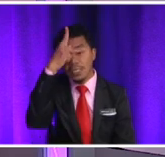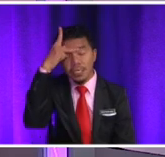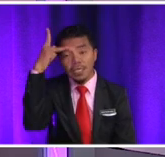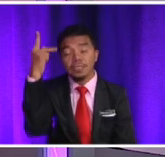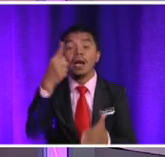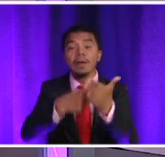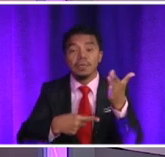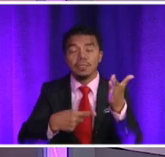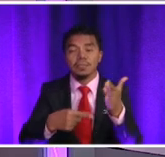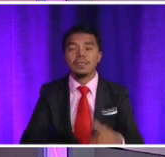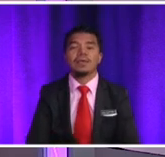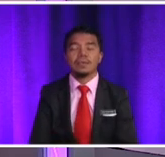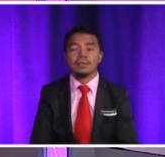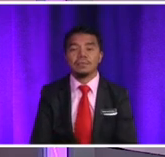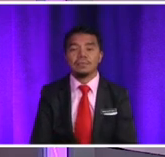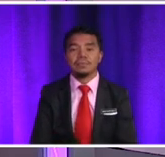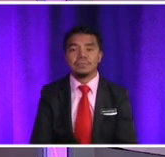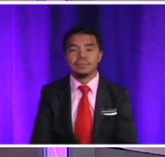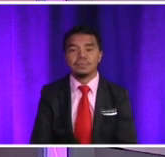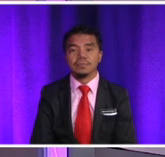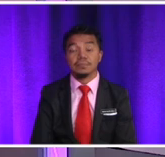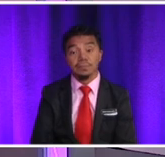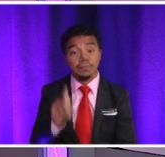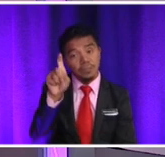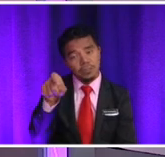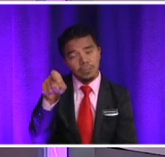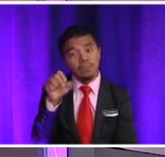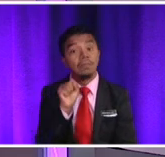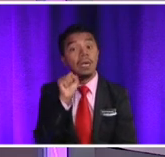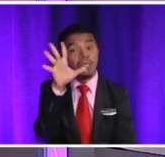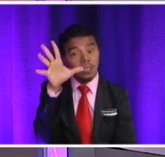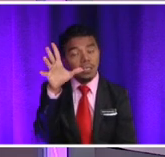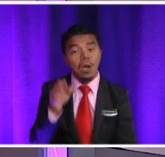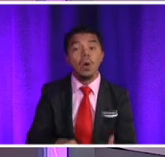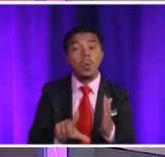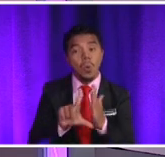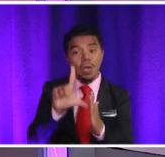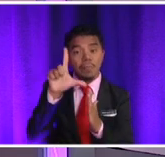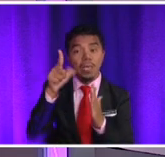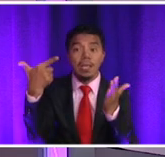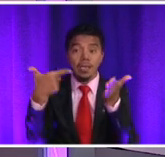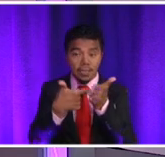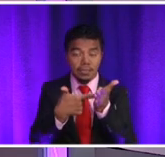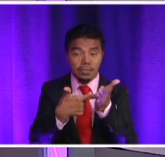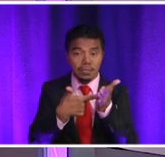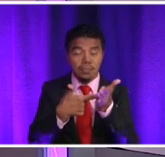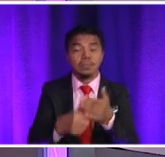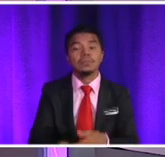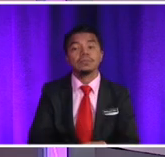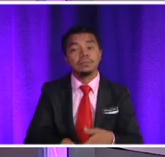perniagaan dan dia juga memastikan penegakan itu bersaing dengan pernyataan orang lain dengan cara